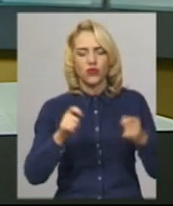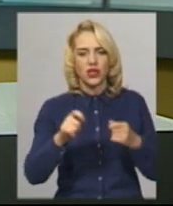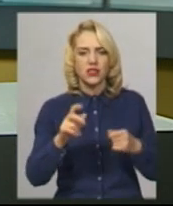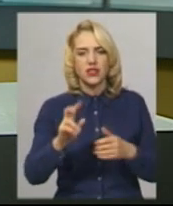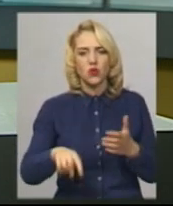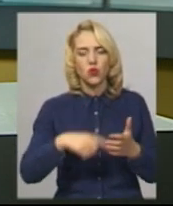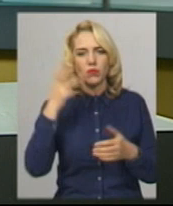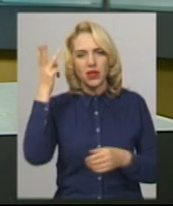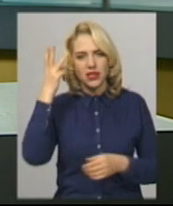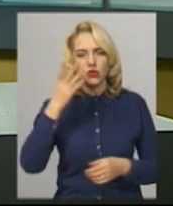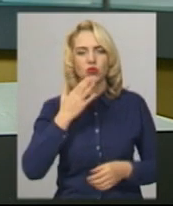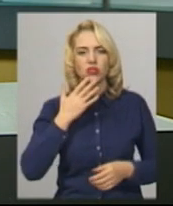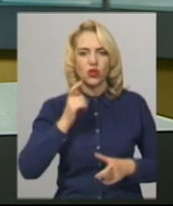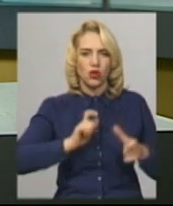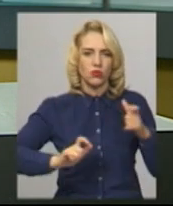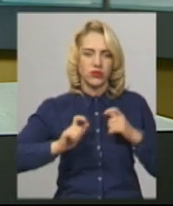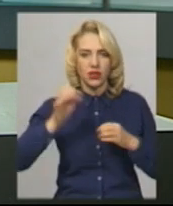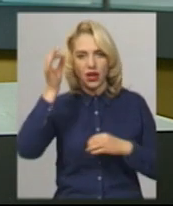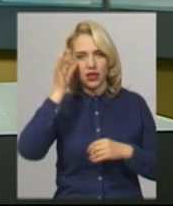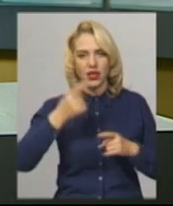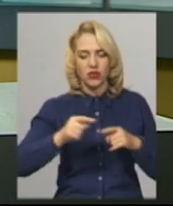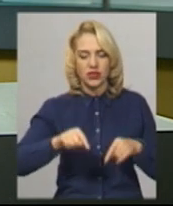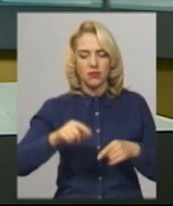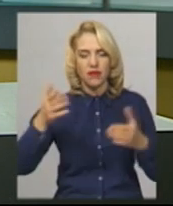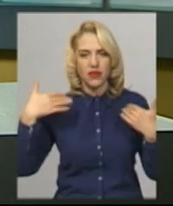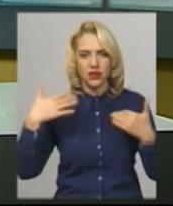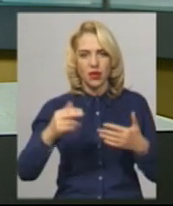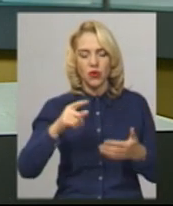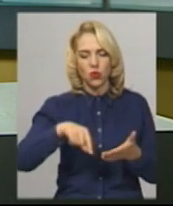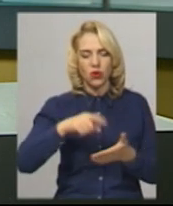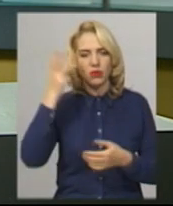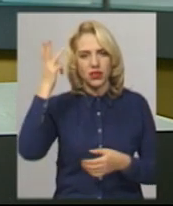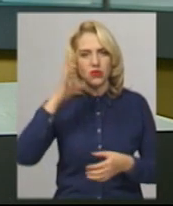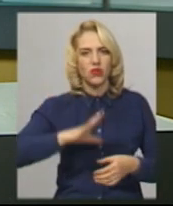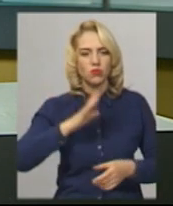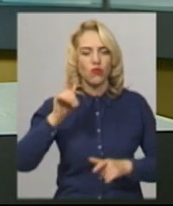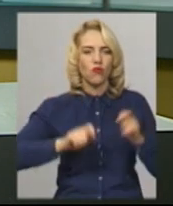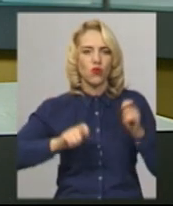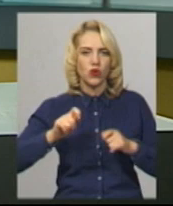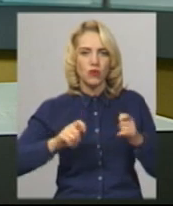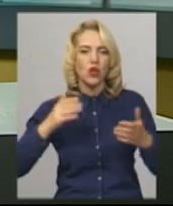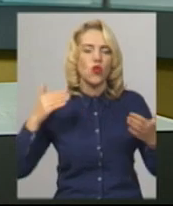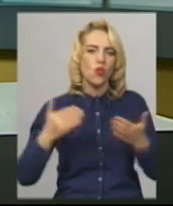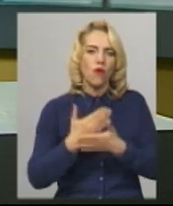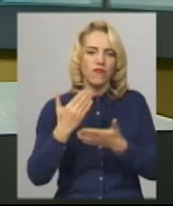Хмельницькому національному університеті. Нагадаю, цими вихідними у Хмельницькому відбувся форум нових релігій України.